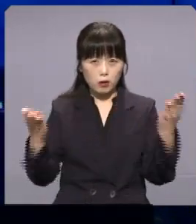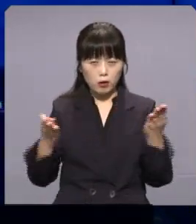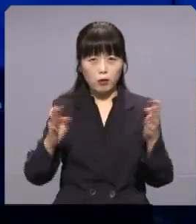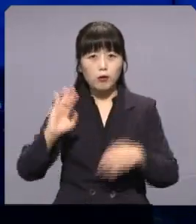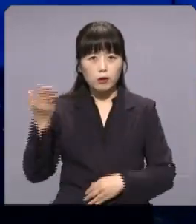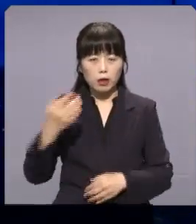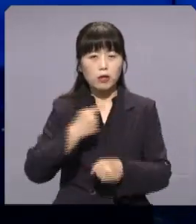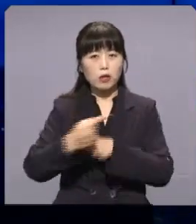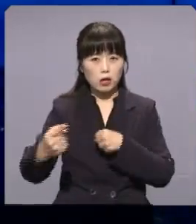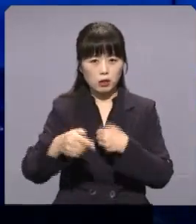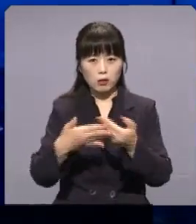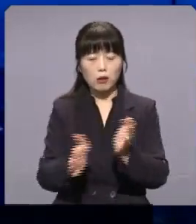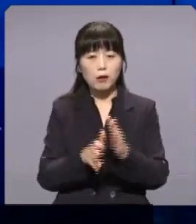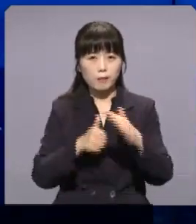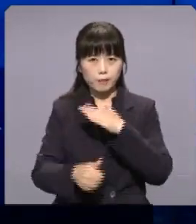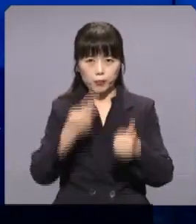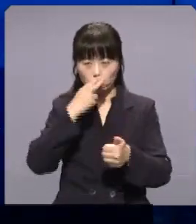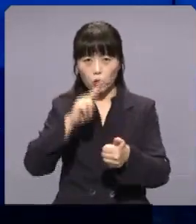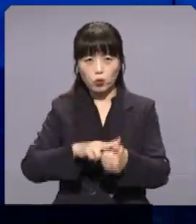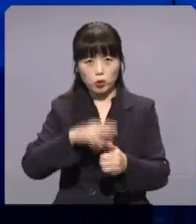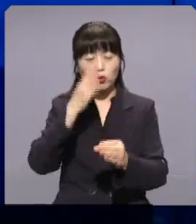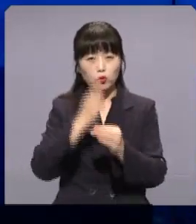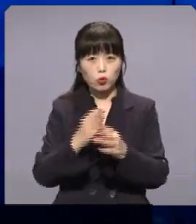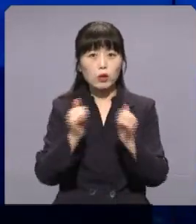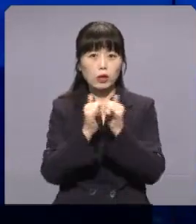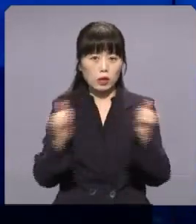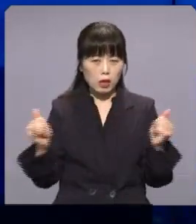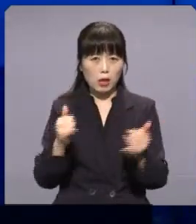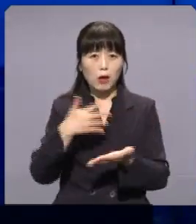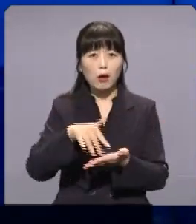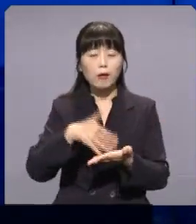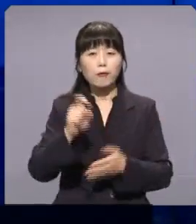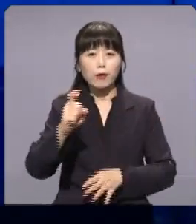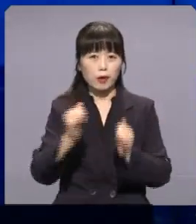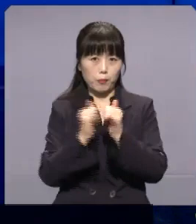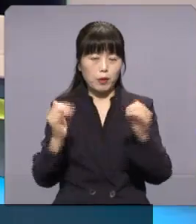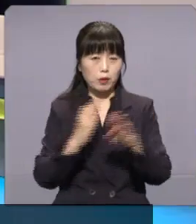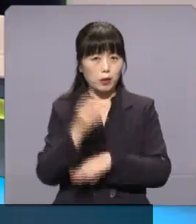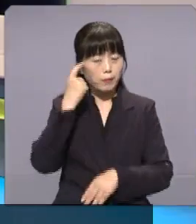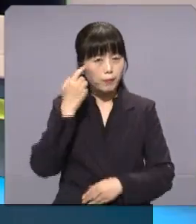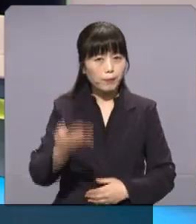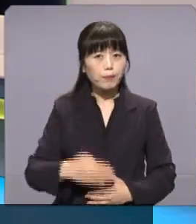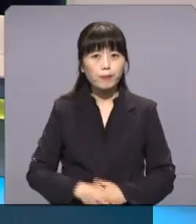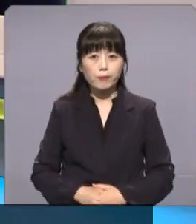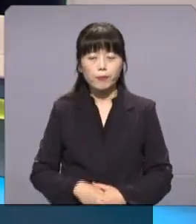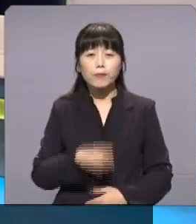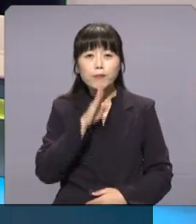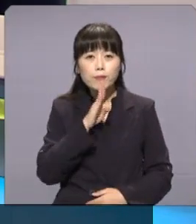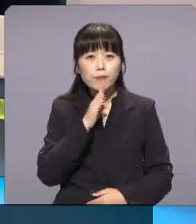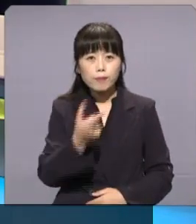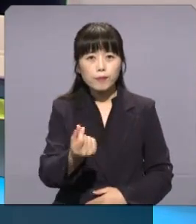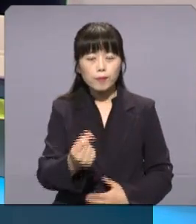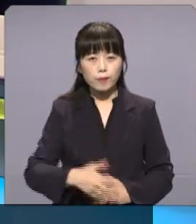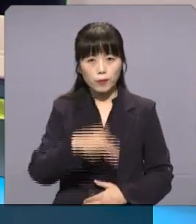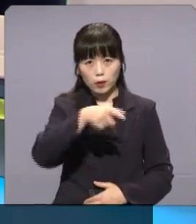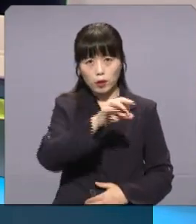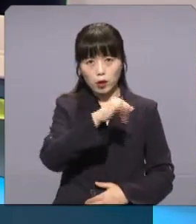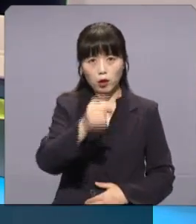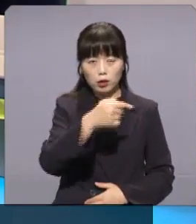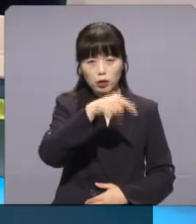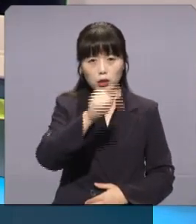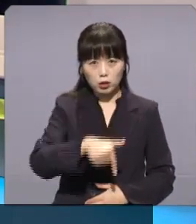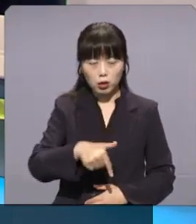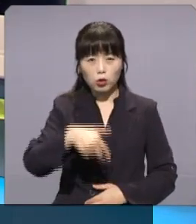내년 전당대회 당권에 도전하고 있는 인물들이 한 10여 명이 넘는다고요, 장 소장님? 그렇죠. 원내는 네. 정진석,